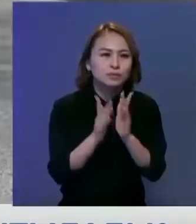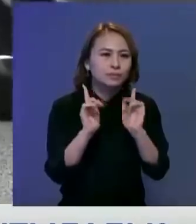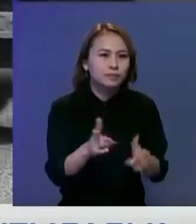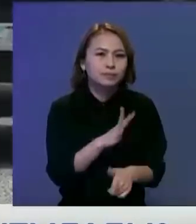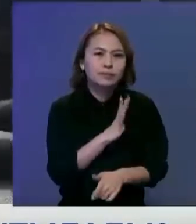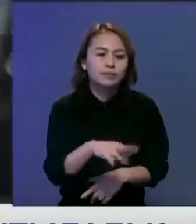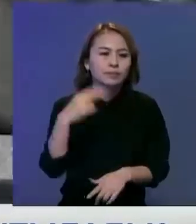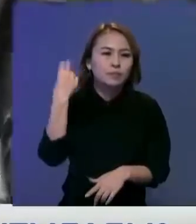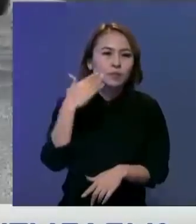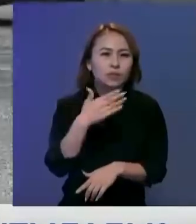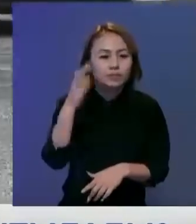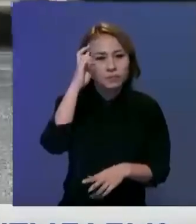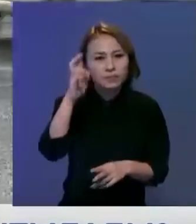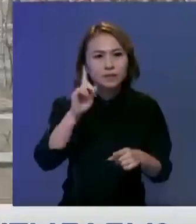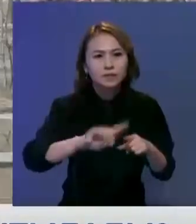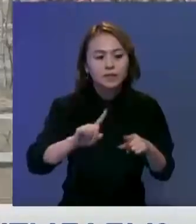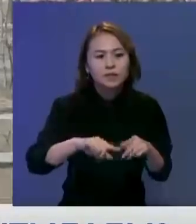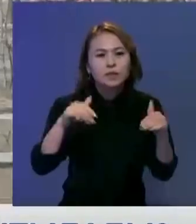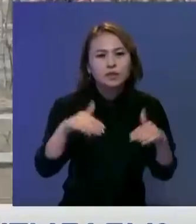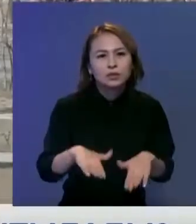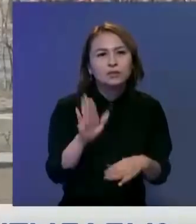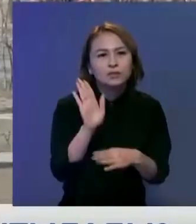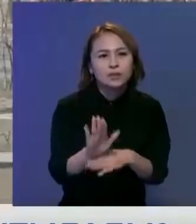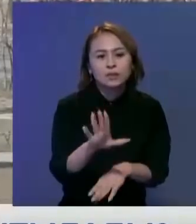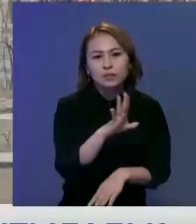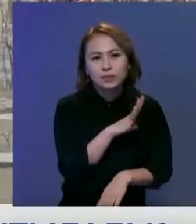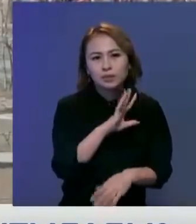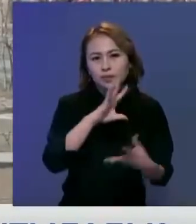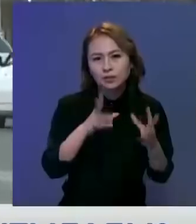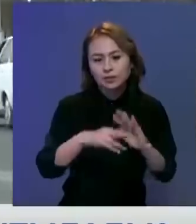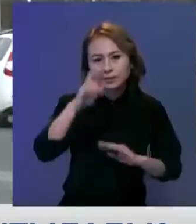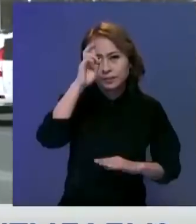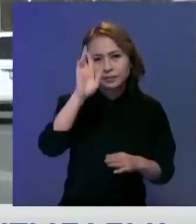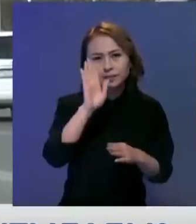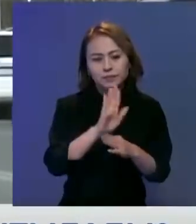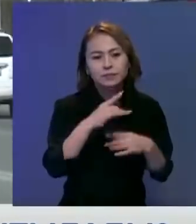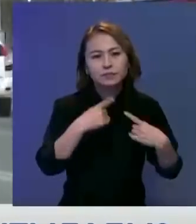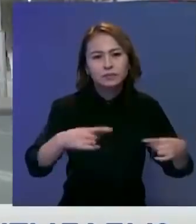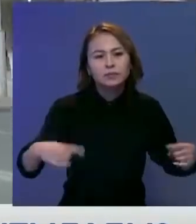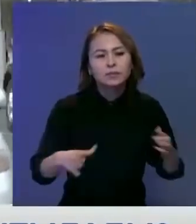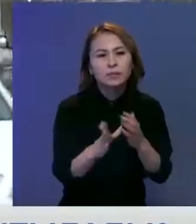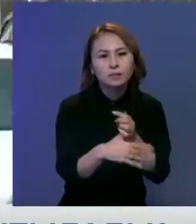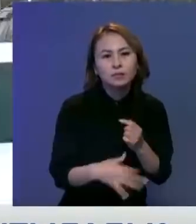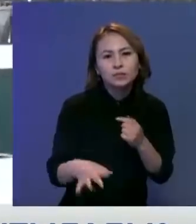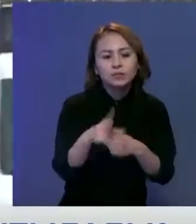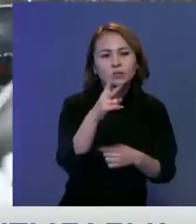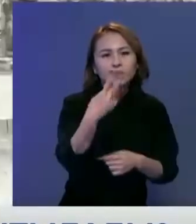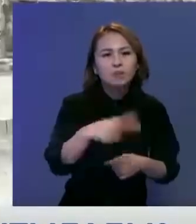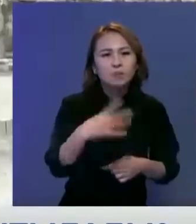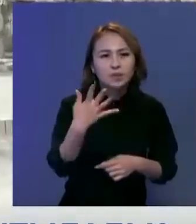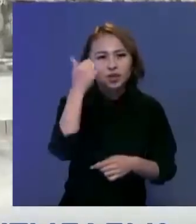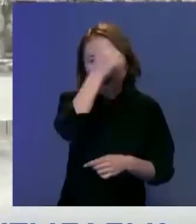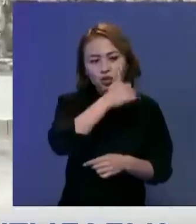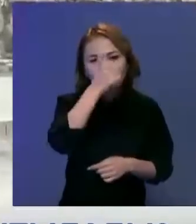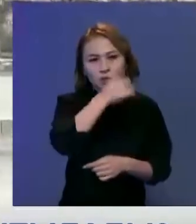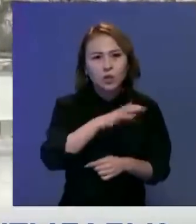Президент үкіметті бұл мәселені дереу шешуді міндеттеді. Жалпы, мемлекет башылысының тапсырмасы мен Атырау облысының 2025-шылға дейін